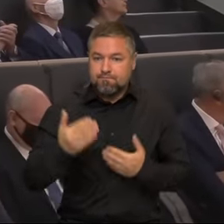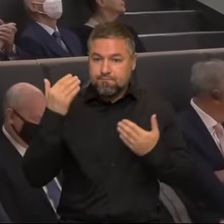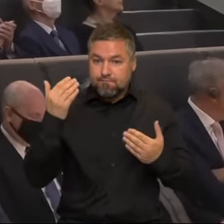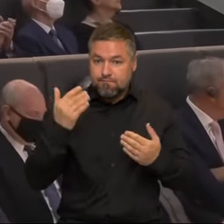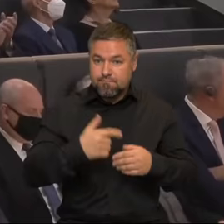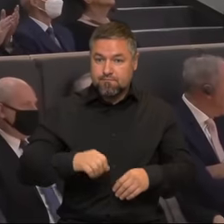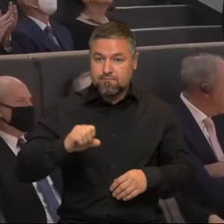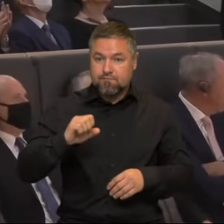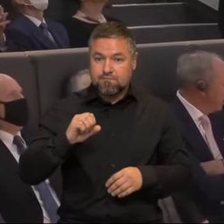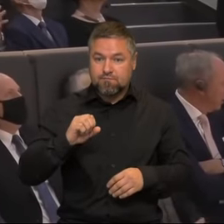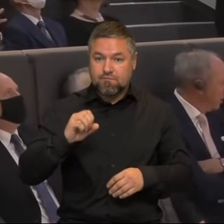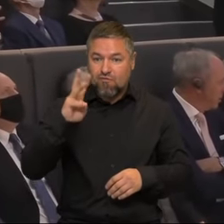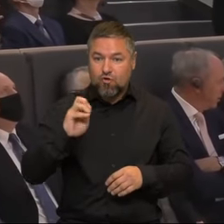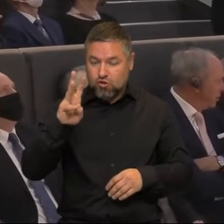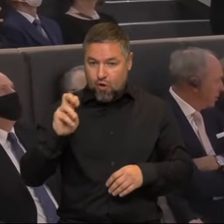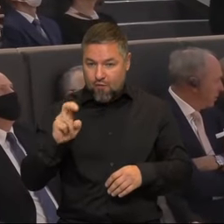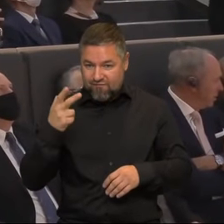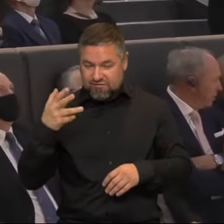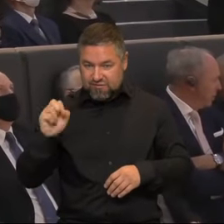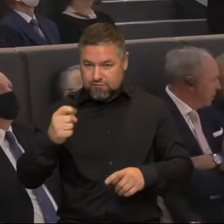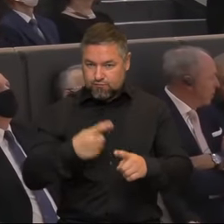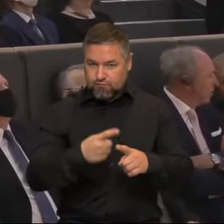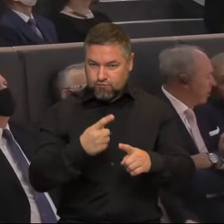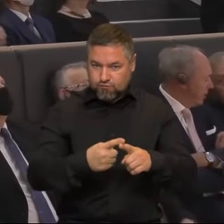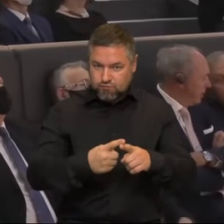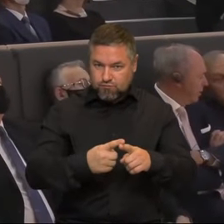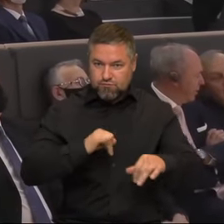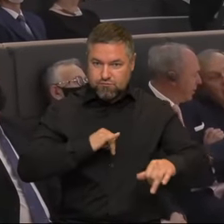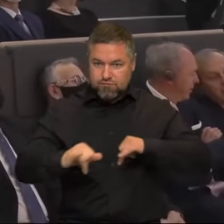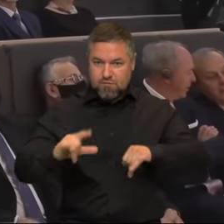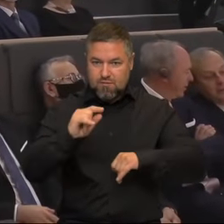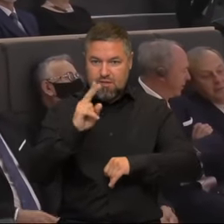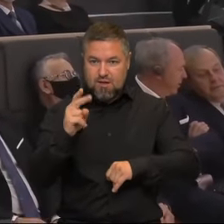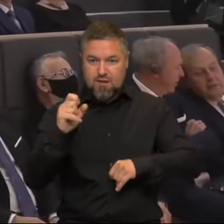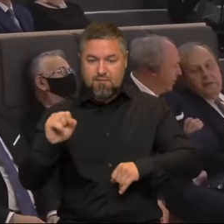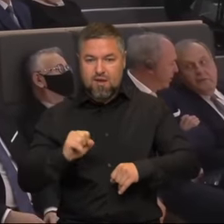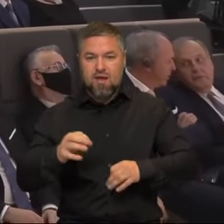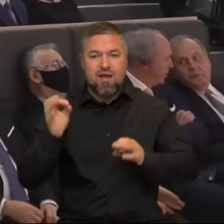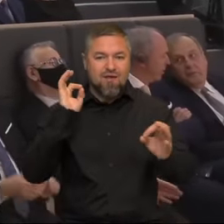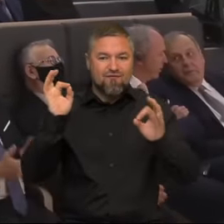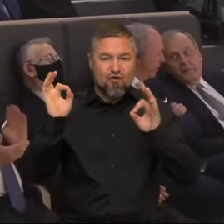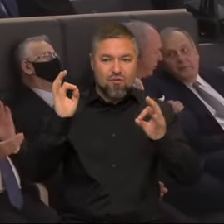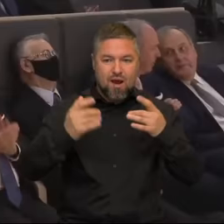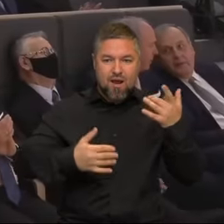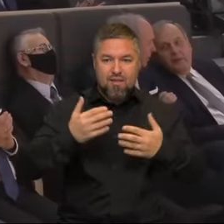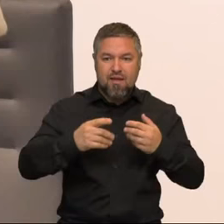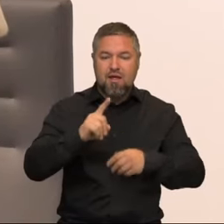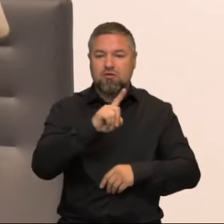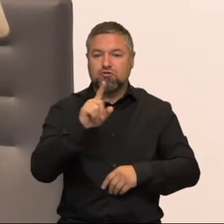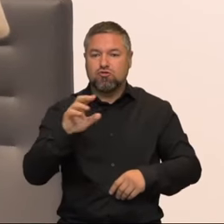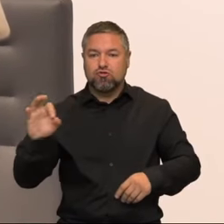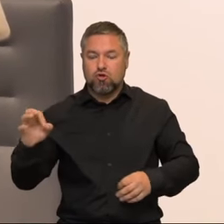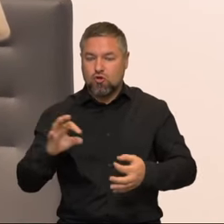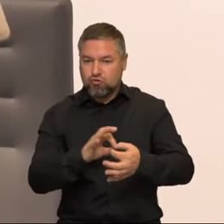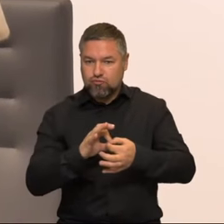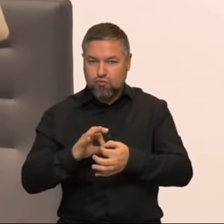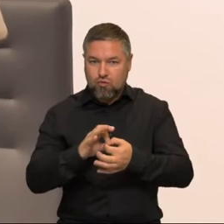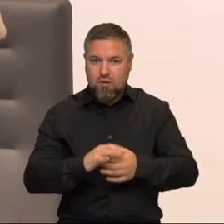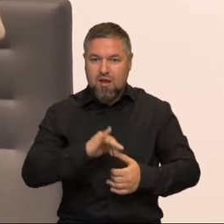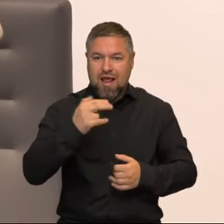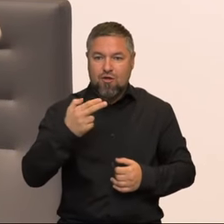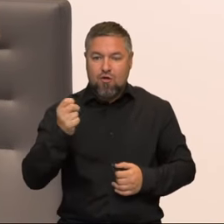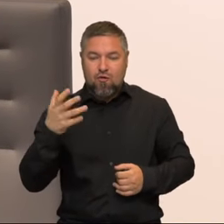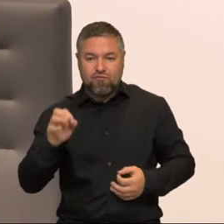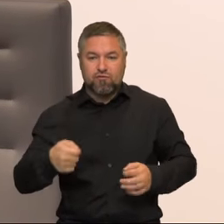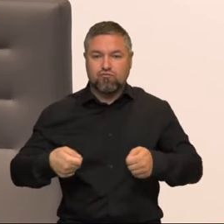Witam panią Annę Sabinę Wojciechowską, członka zarządu PKP Informatyka, spółka z o.o. Witam pana doktora Jacka